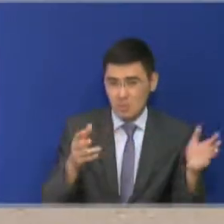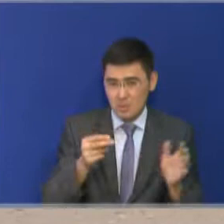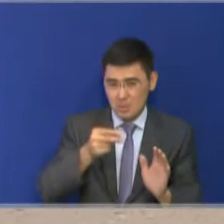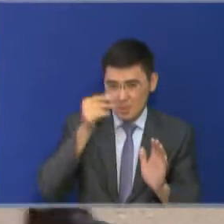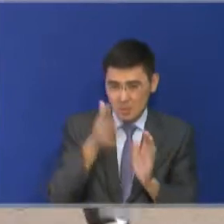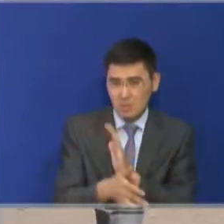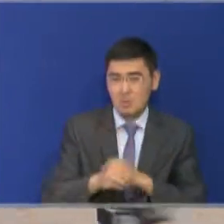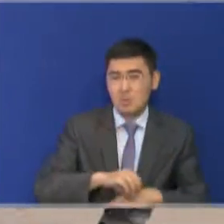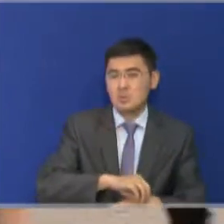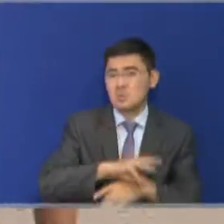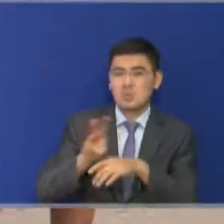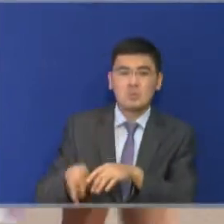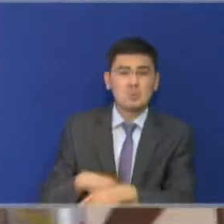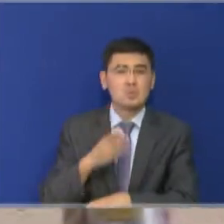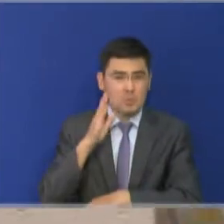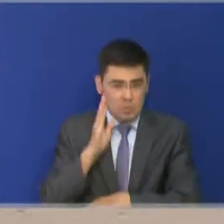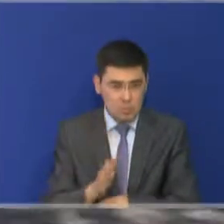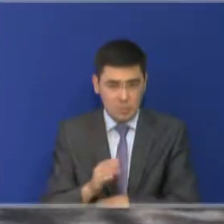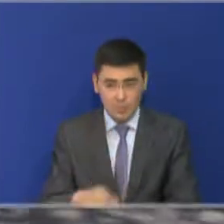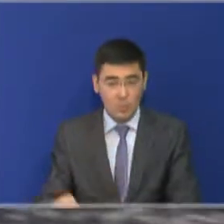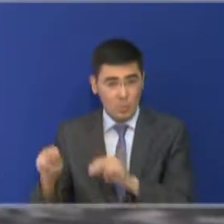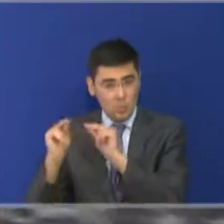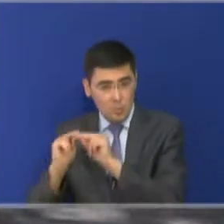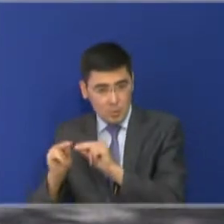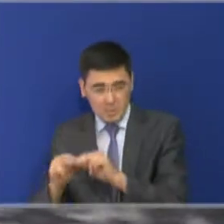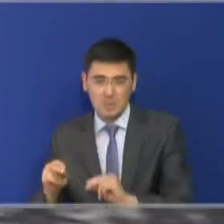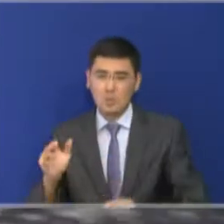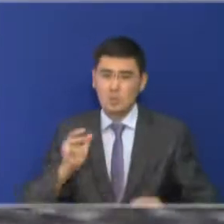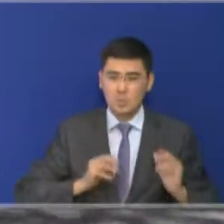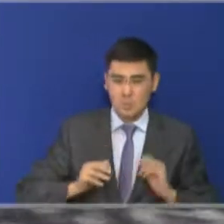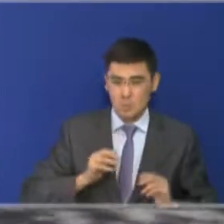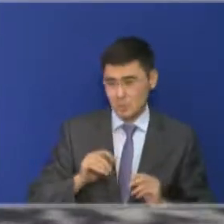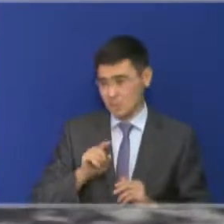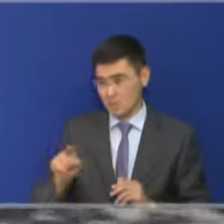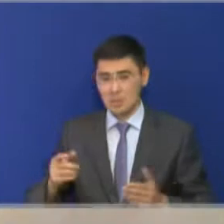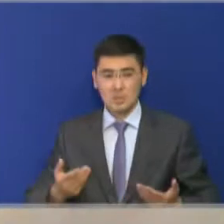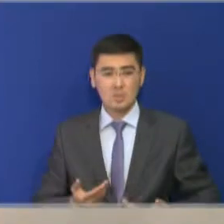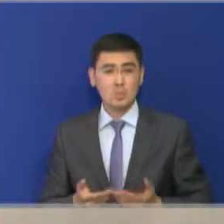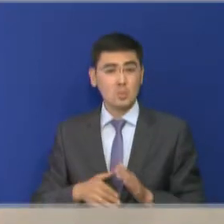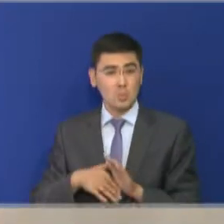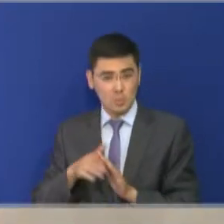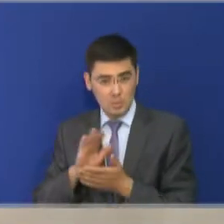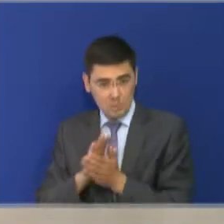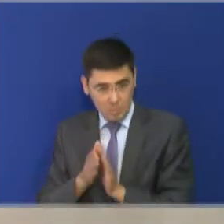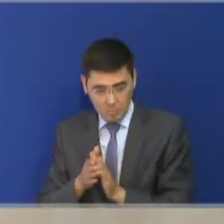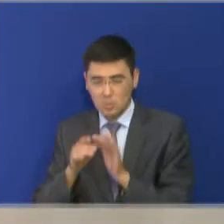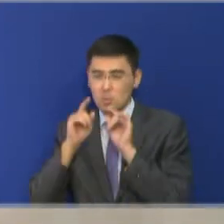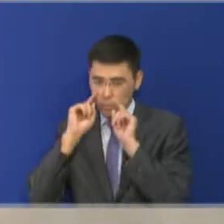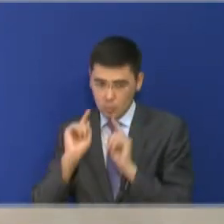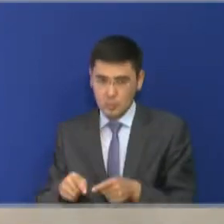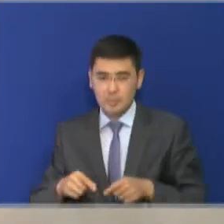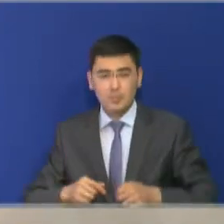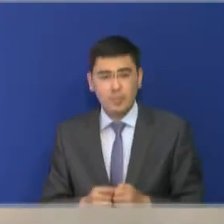мен студенттердің және ғалымдардың әлеуметтік ахуалын жақсарту мәселесі назарға алынатын болады. Ұрпақтың білімді болуы